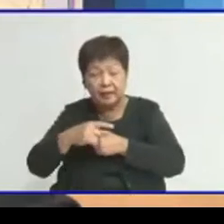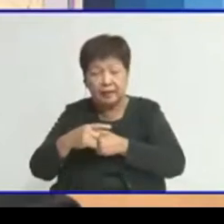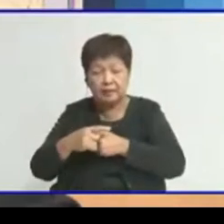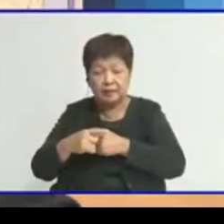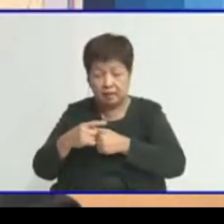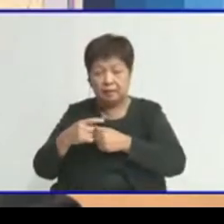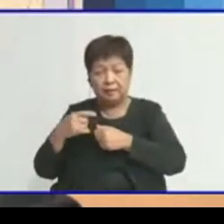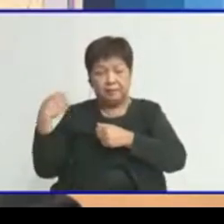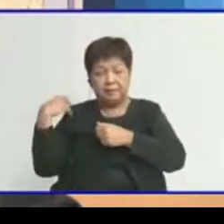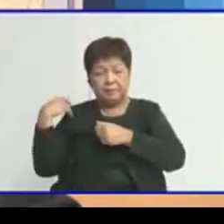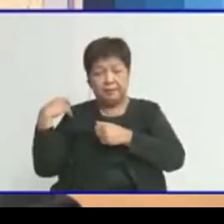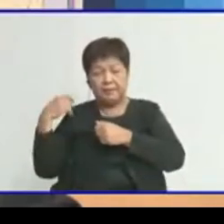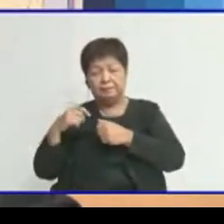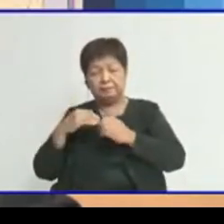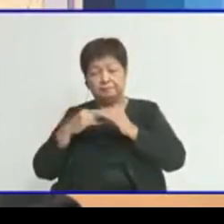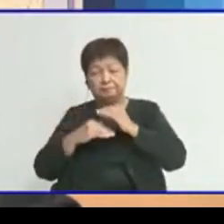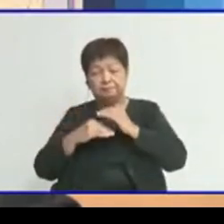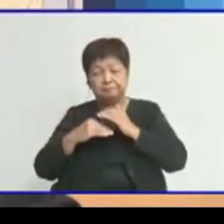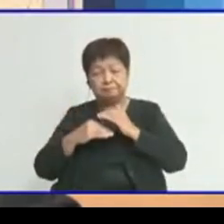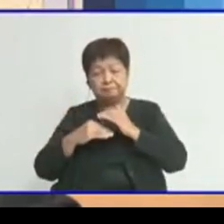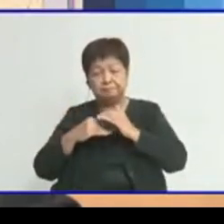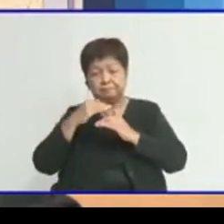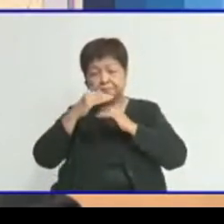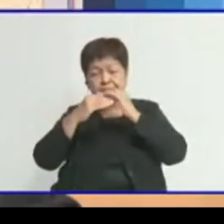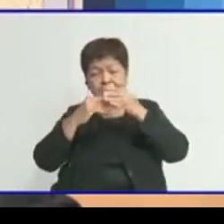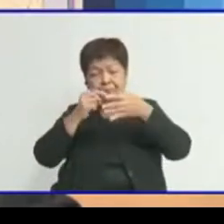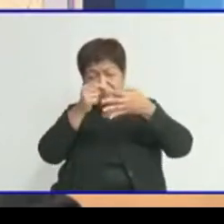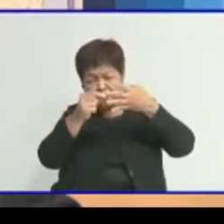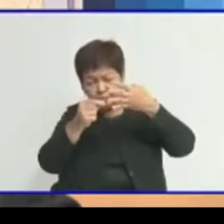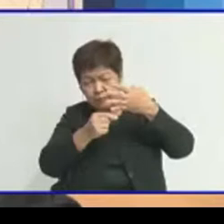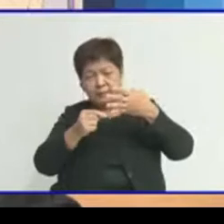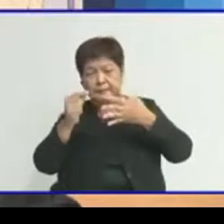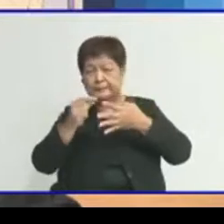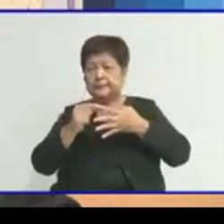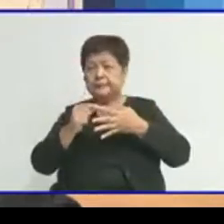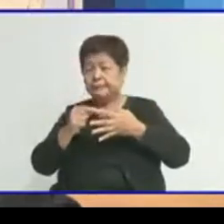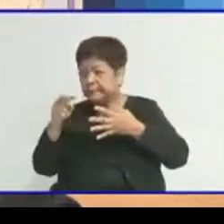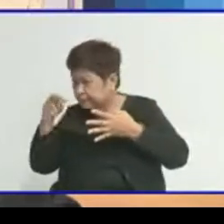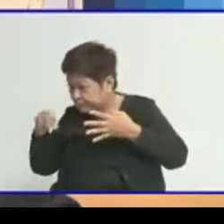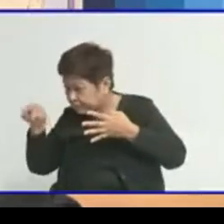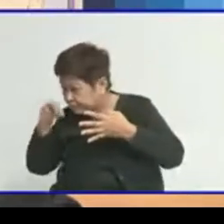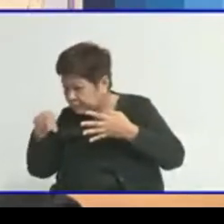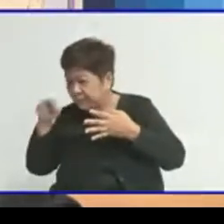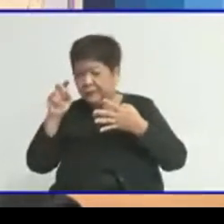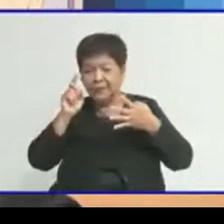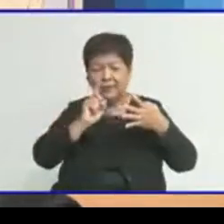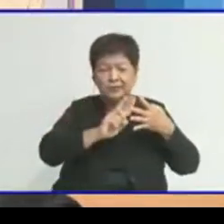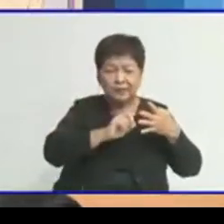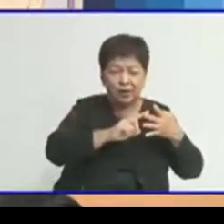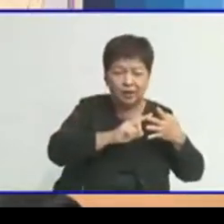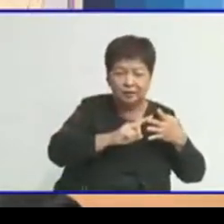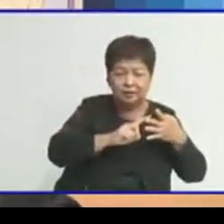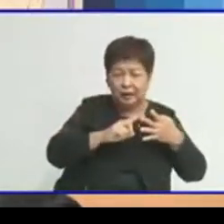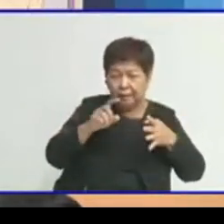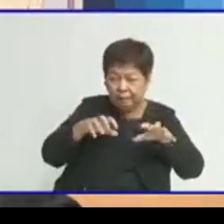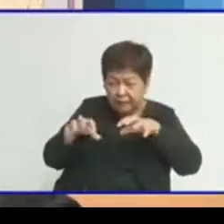นะคะทำโดยฐานะของตัวเองค่ะเนื่องจากไทยเนี่ยแม้ว่าทุกวันนี้ก็ตามก็ยังไม่ได้มีการปฏิบัติงานใน